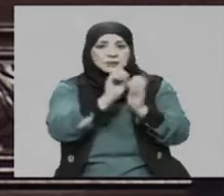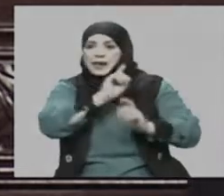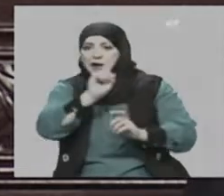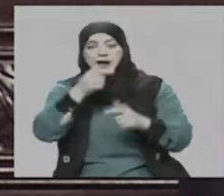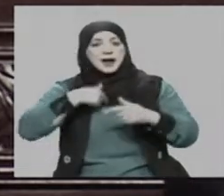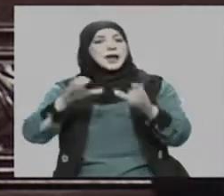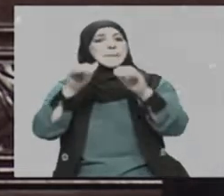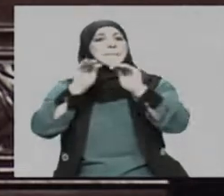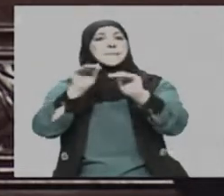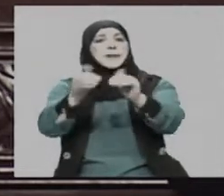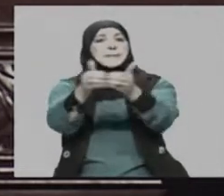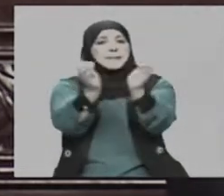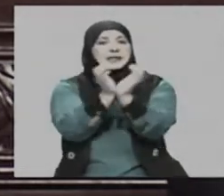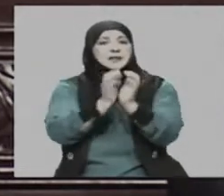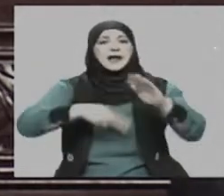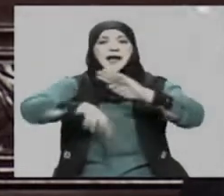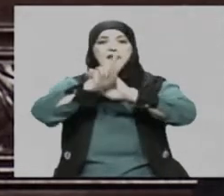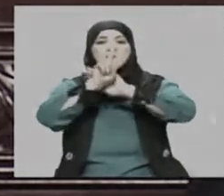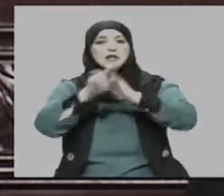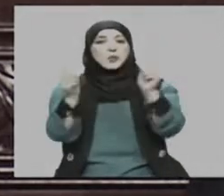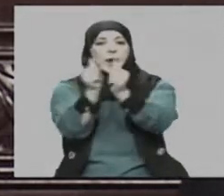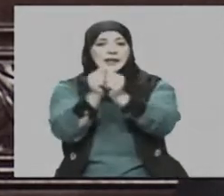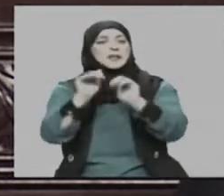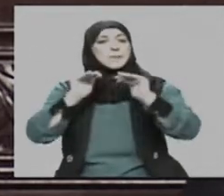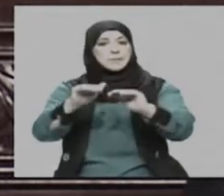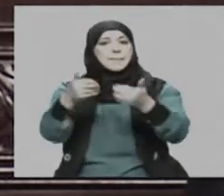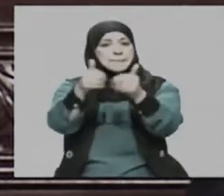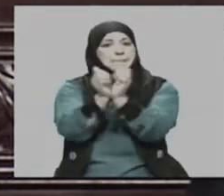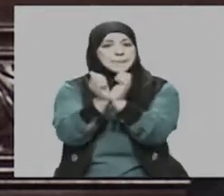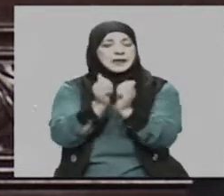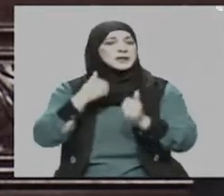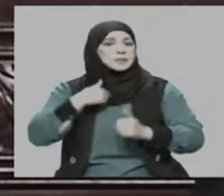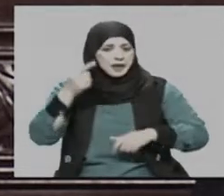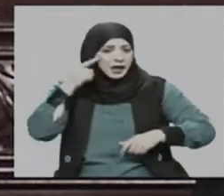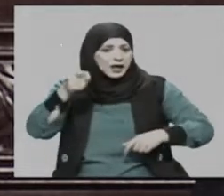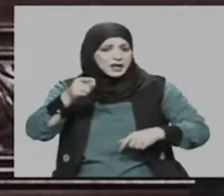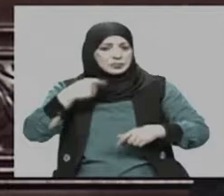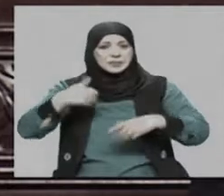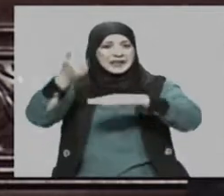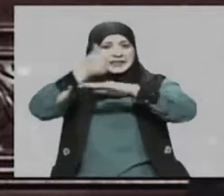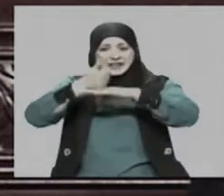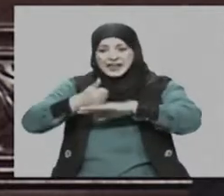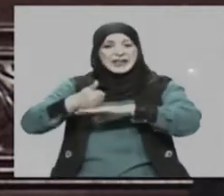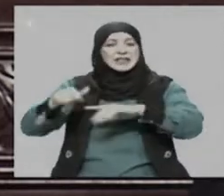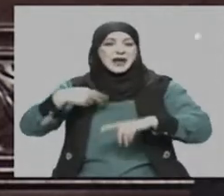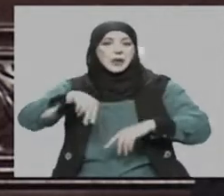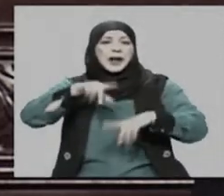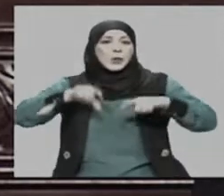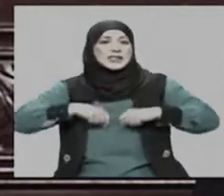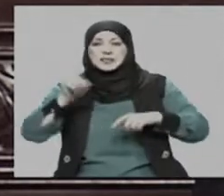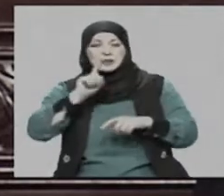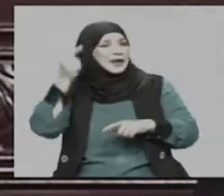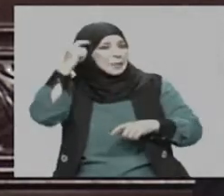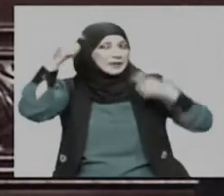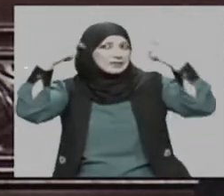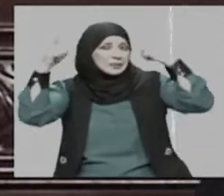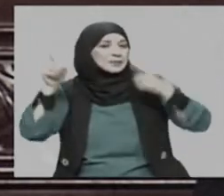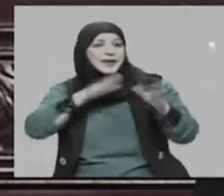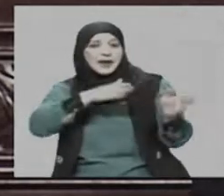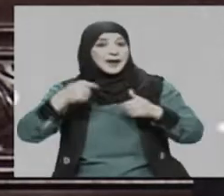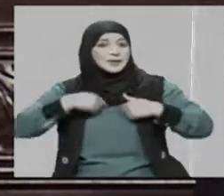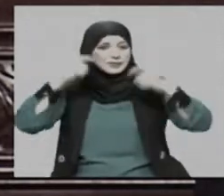2011 ونعرف يمكن حتى الثنية هذيك ما توصلش انا الكرسي عندي ماهوش الهدف الكرسي عندي هو الحلمة اللي نحلم بها